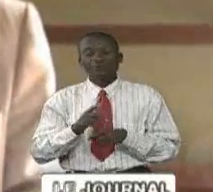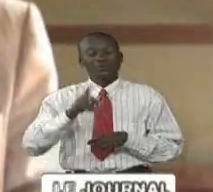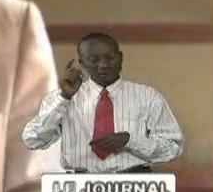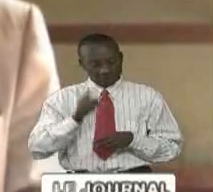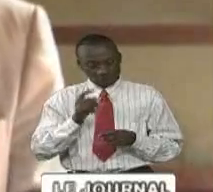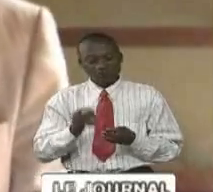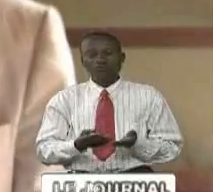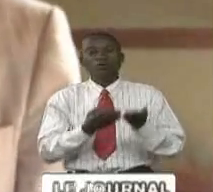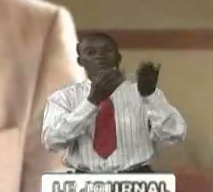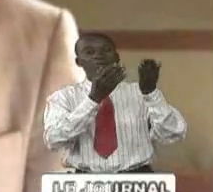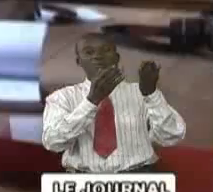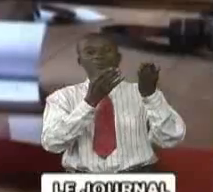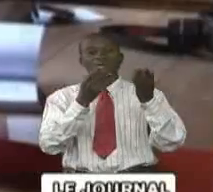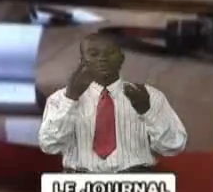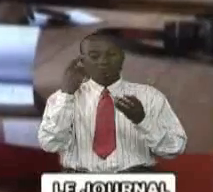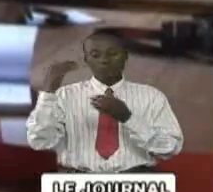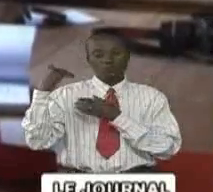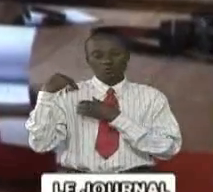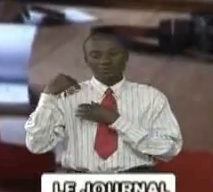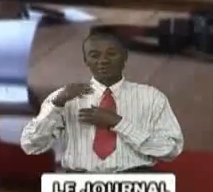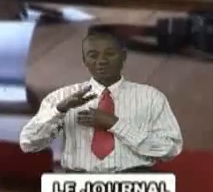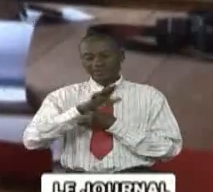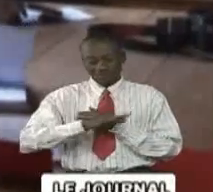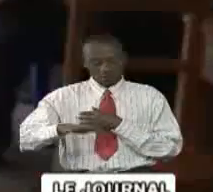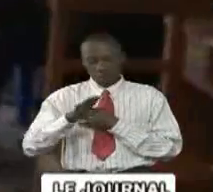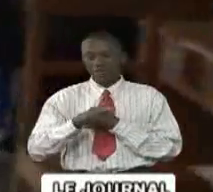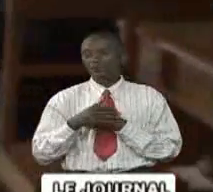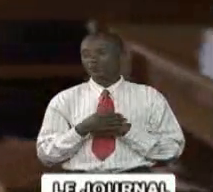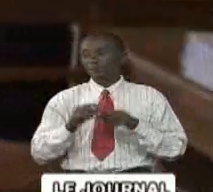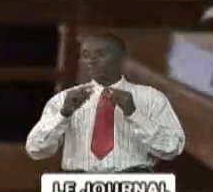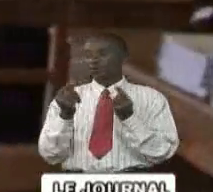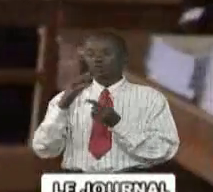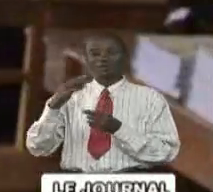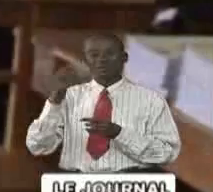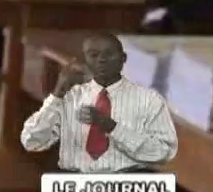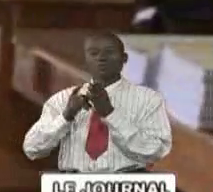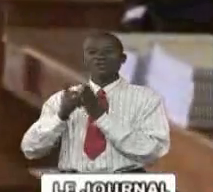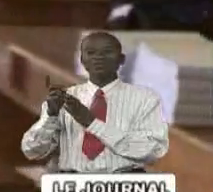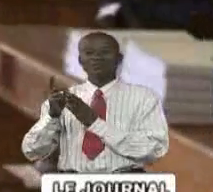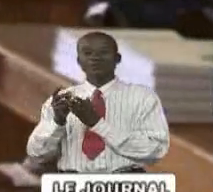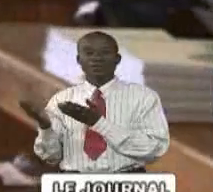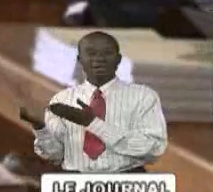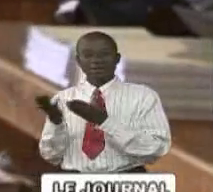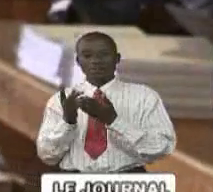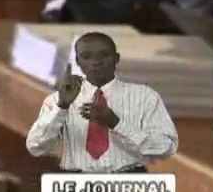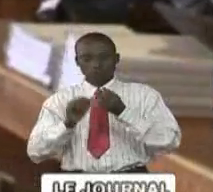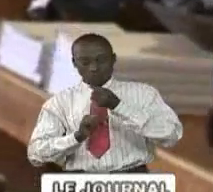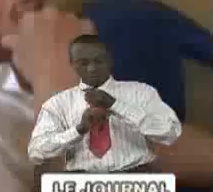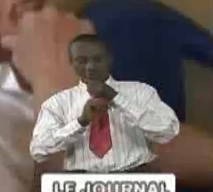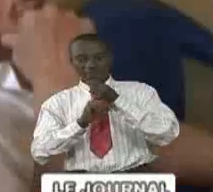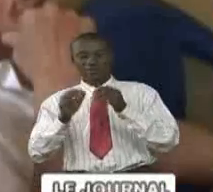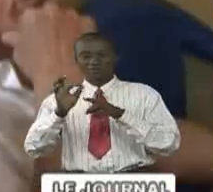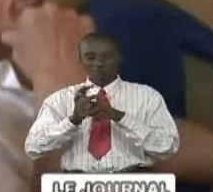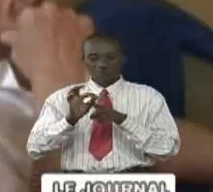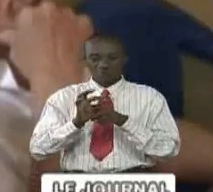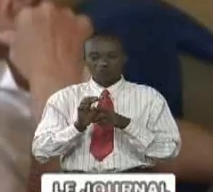instances nationales et provinciales. Rappelons que l'Agence française de développement apporte une assistance en formation et